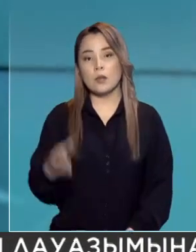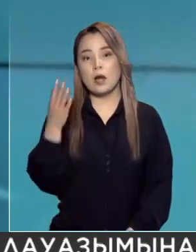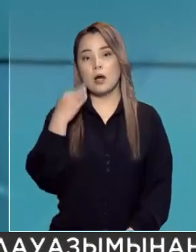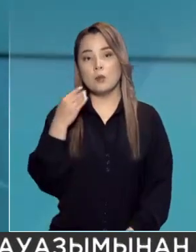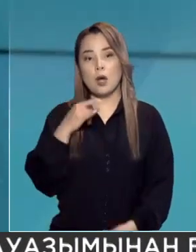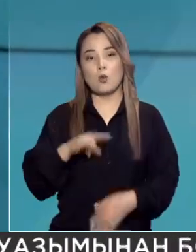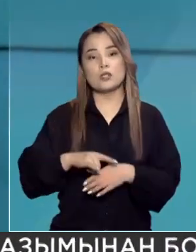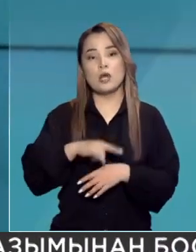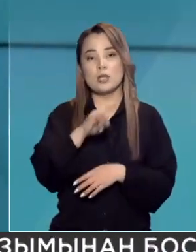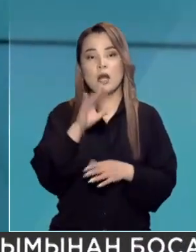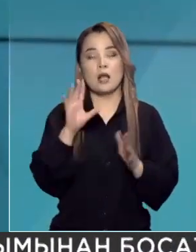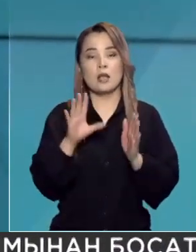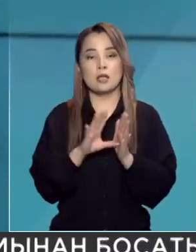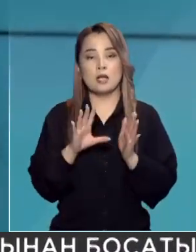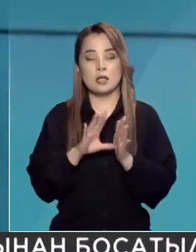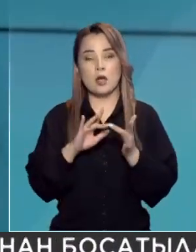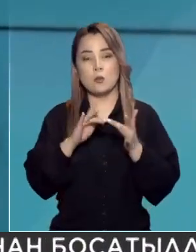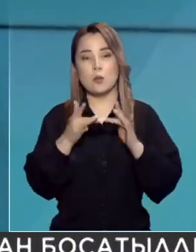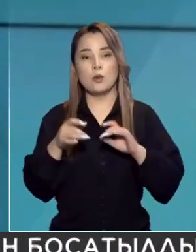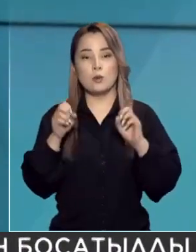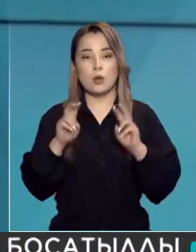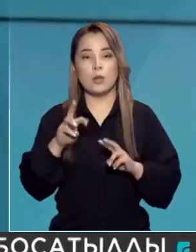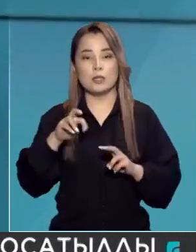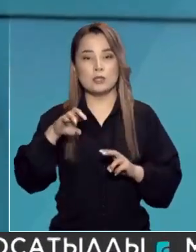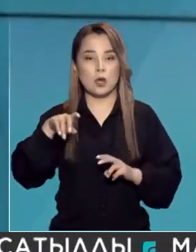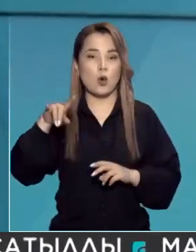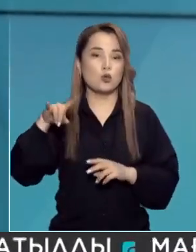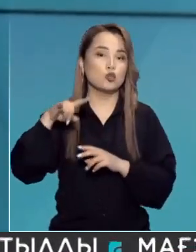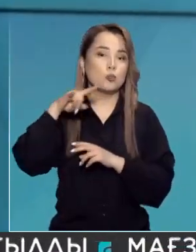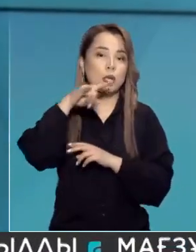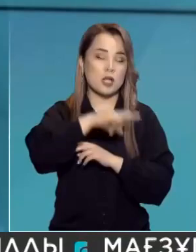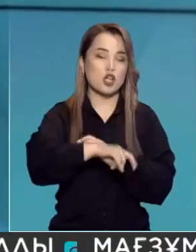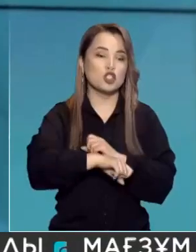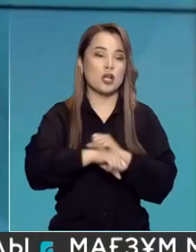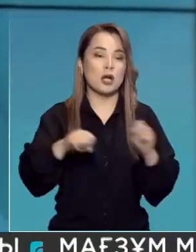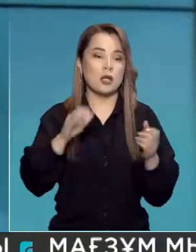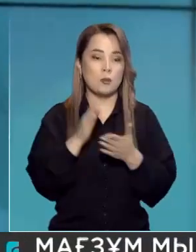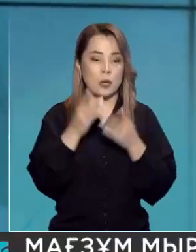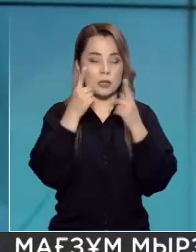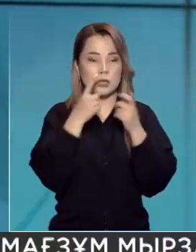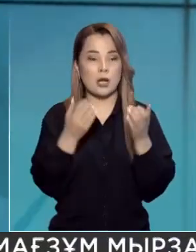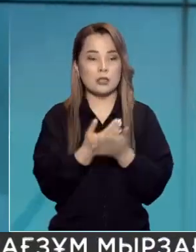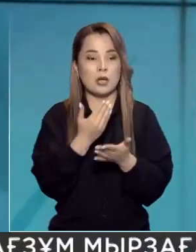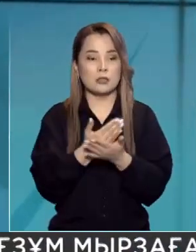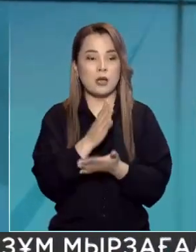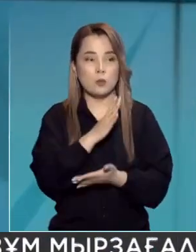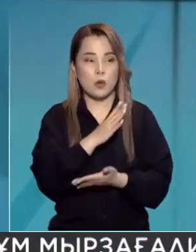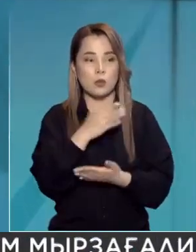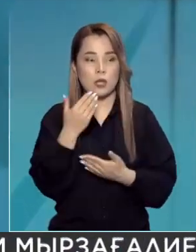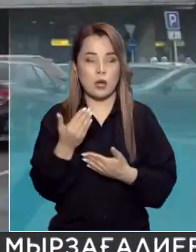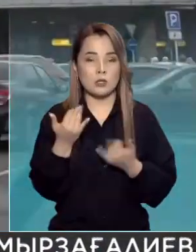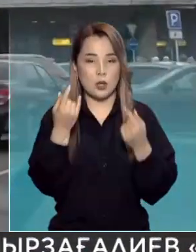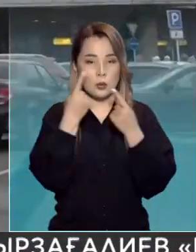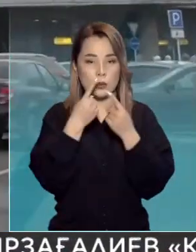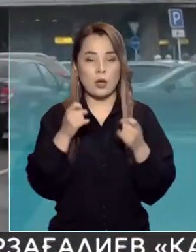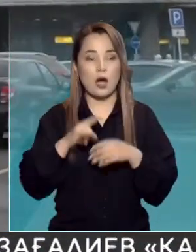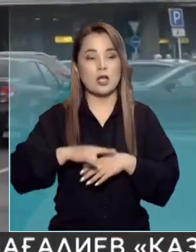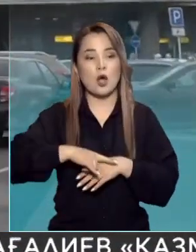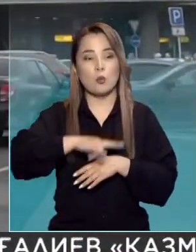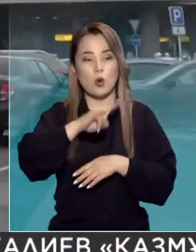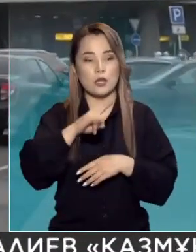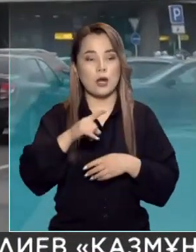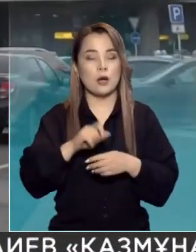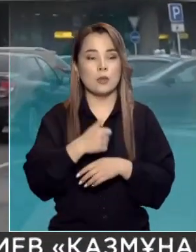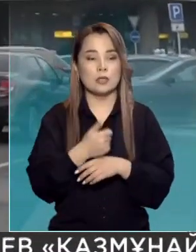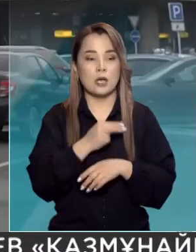Алматы әуежайының электронды поштасына Минсктен ұшып келетін ұшақта жарылғыш зат бар деген хабар келіп түсті. Бұл туралы аэропорт